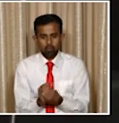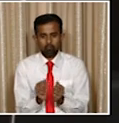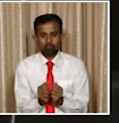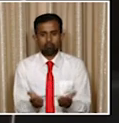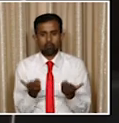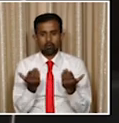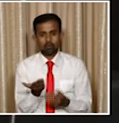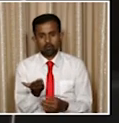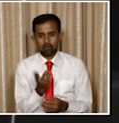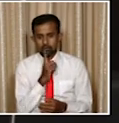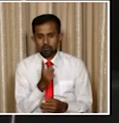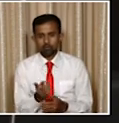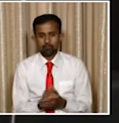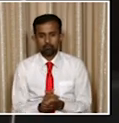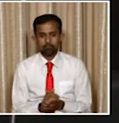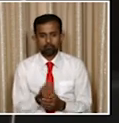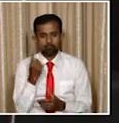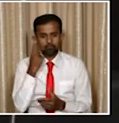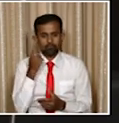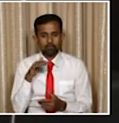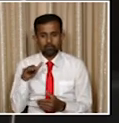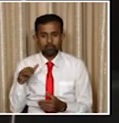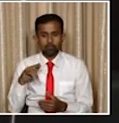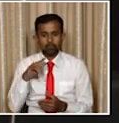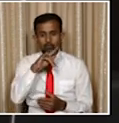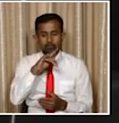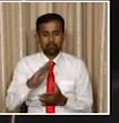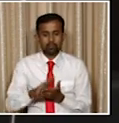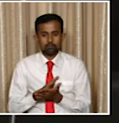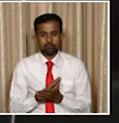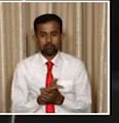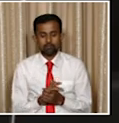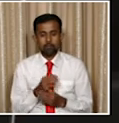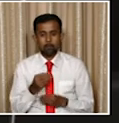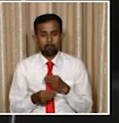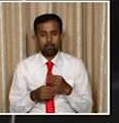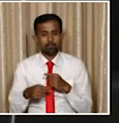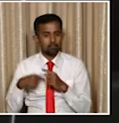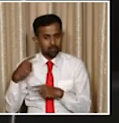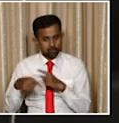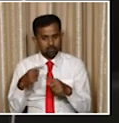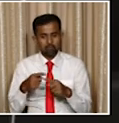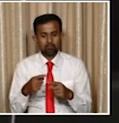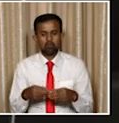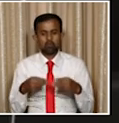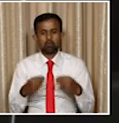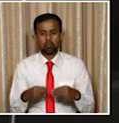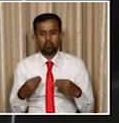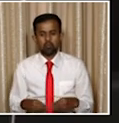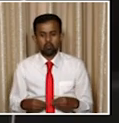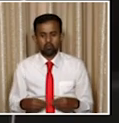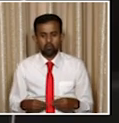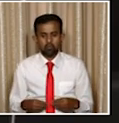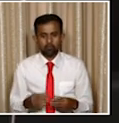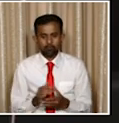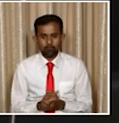அமைச்சருக்கு கீழே வருகின்ற ஏவியேஷன் ஸ்ரீலங்கன் ஏர்லைன்ஸ் ஏவியேஷன் தொடர்ந்து நஷ்டத்திலே ஸ்ரீலங்கன் ஏர்லைன்ஸ் இருக்கிறது. ஏன் இருக்கிறது? ஏன்